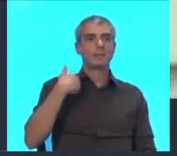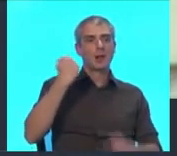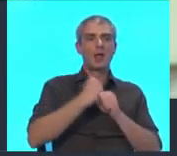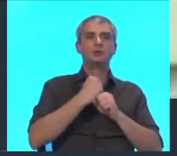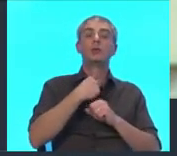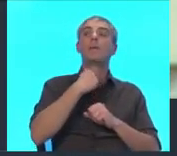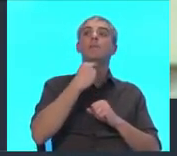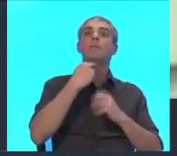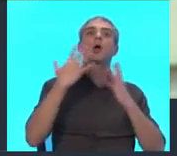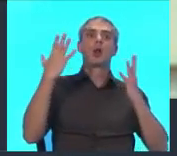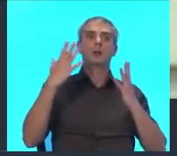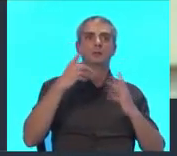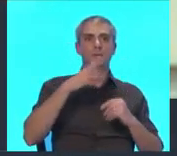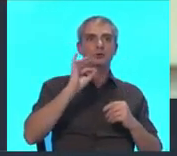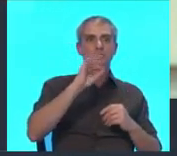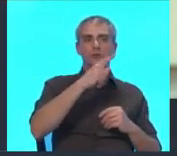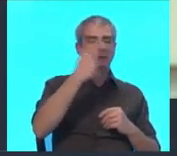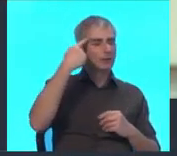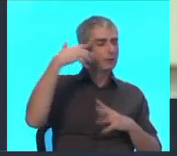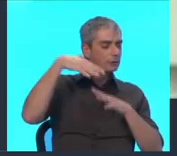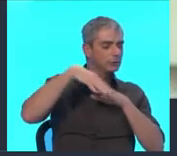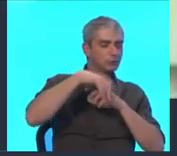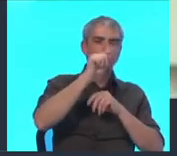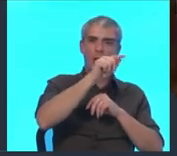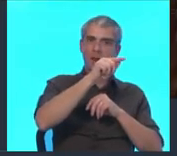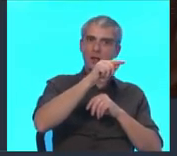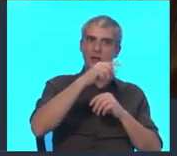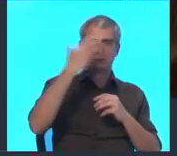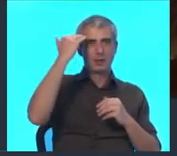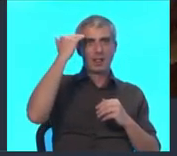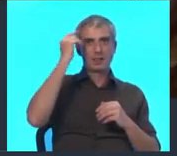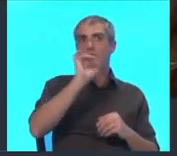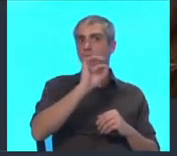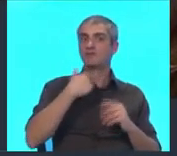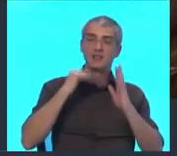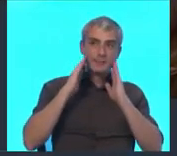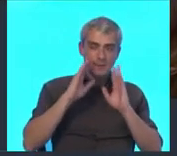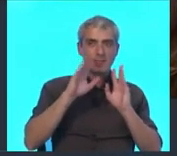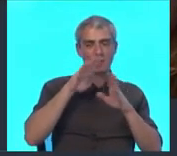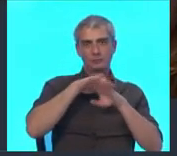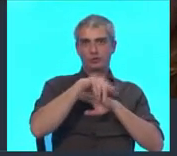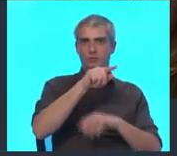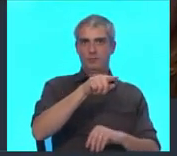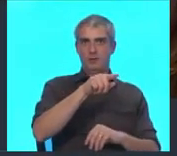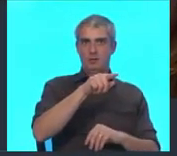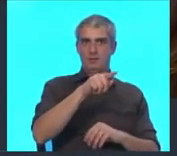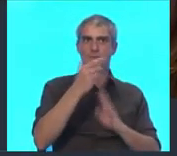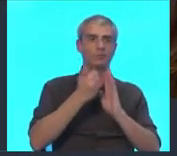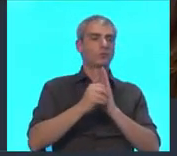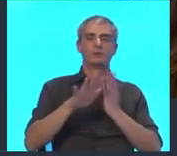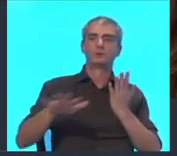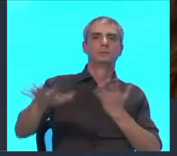רם. כדי שבאיזשהו מקום זה יחלחל לה ואתה תמודה איפשהו. אני מאמין שזה גם השפיע עליה, חוץ מהסביבה שהיא